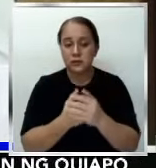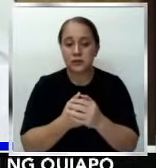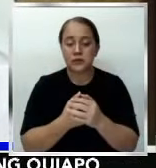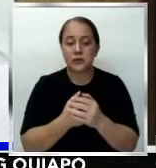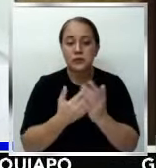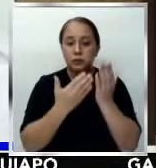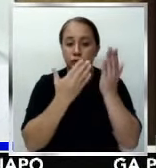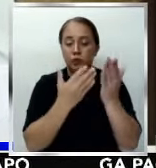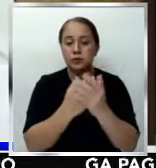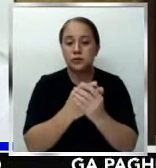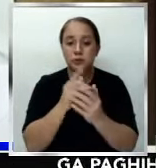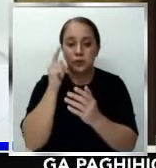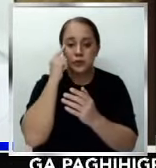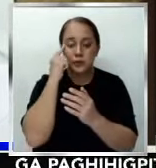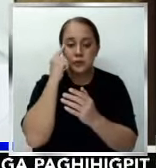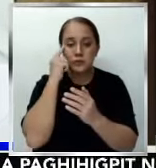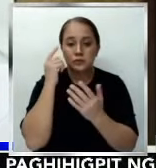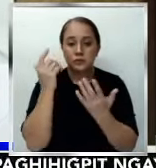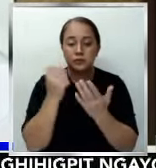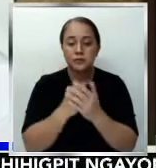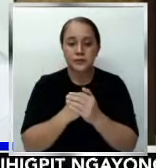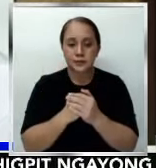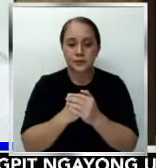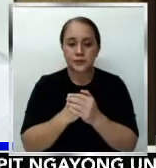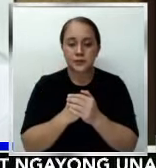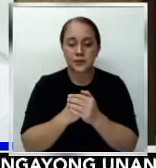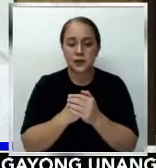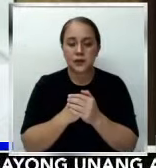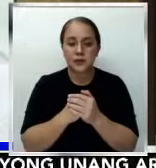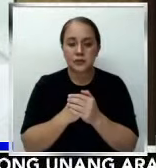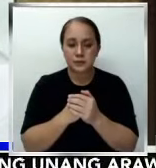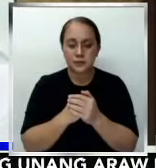do is we have yet to